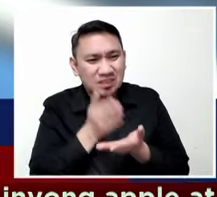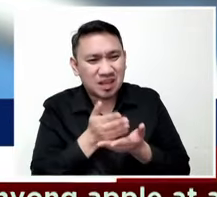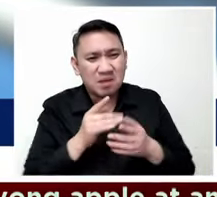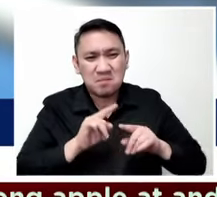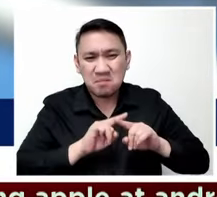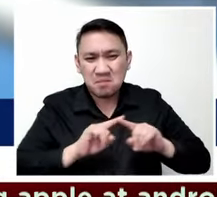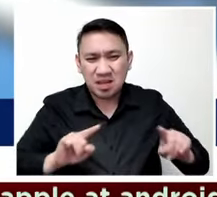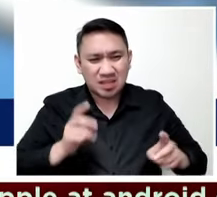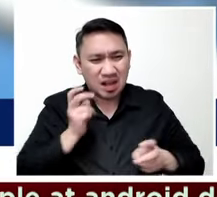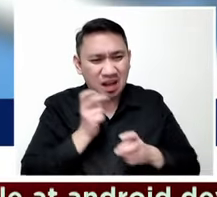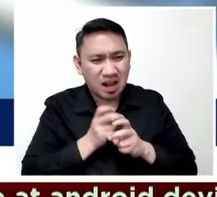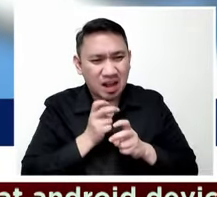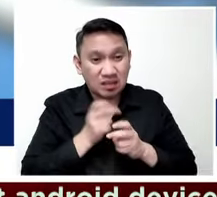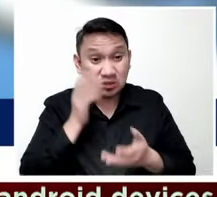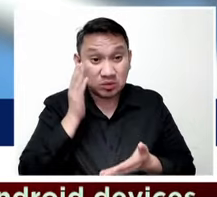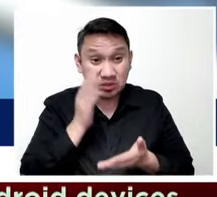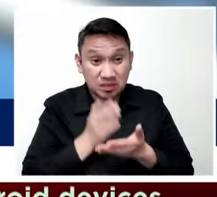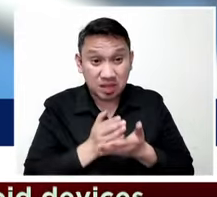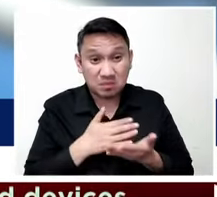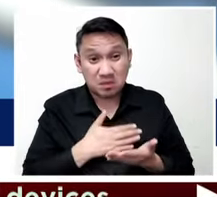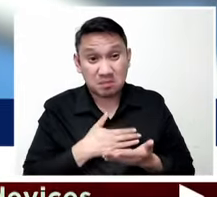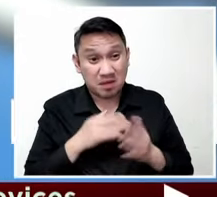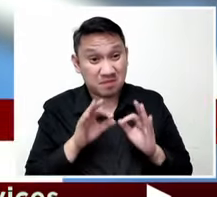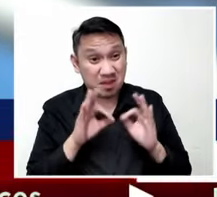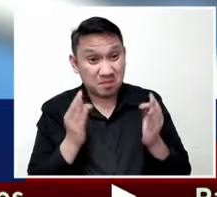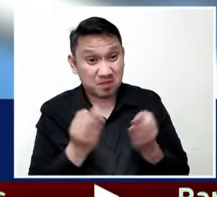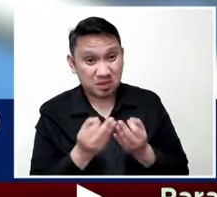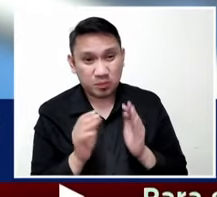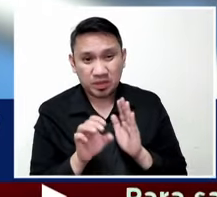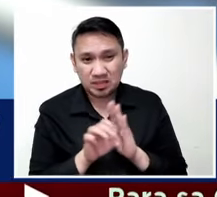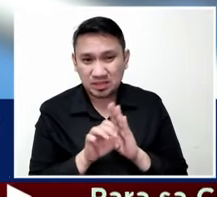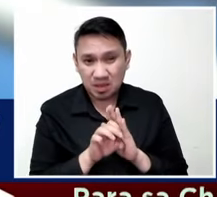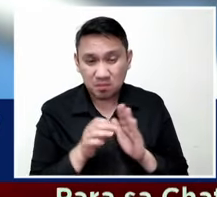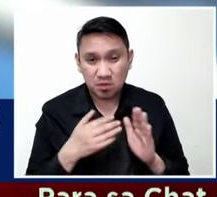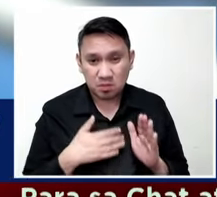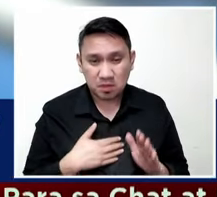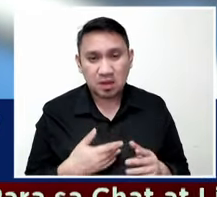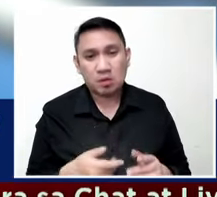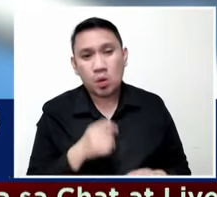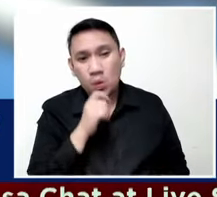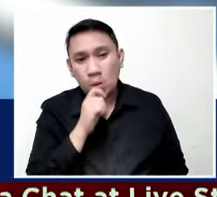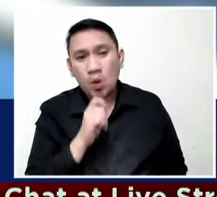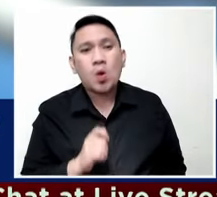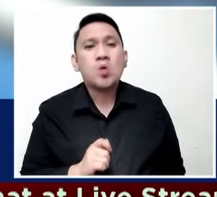pa din. Yung sa pamilya ko din na, syempre, usok ako na usok, sila din